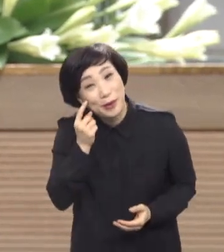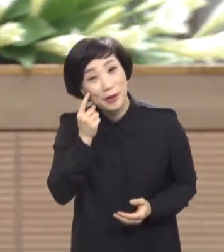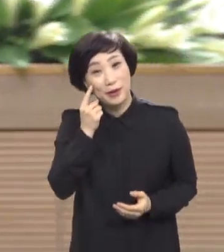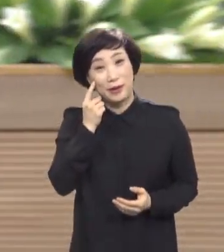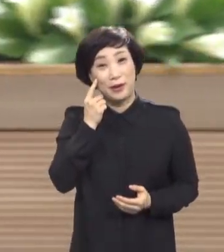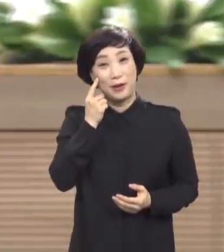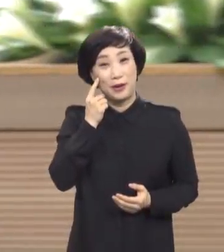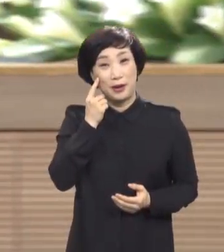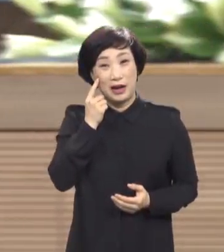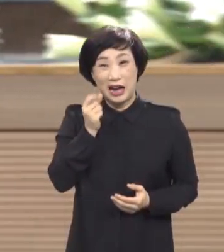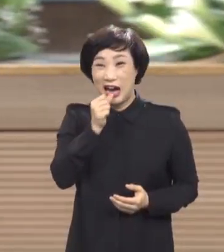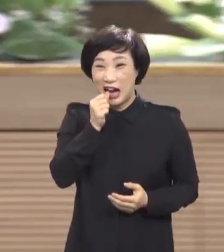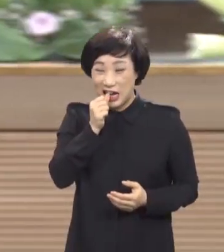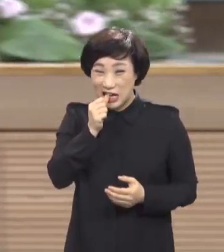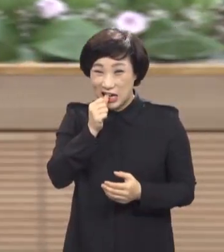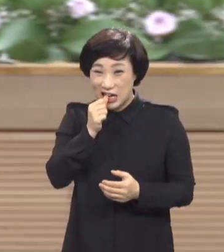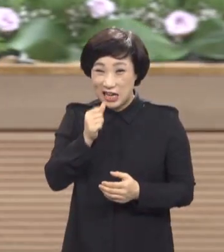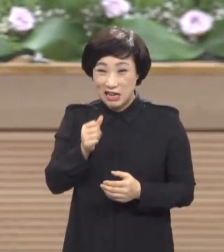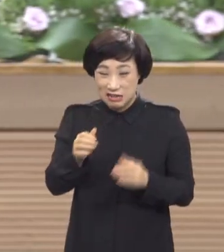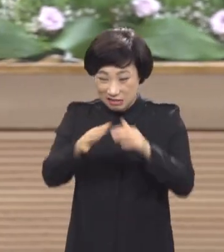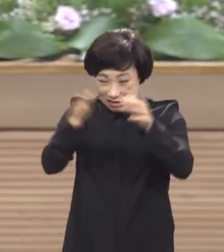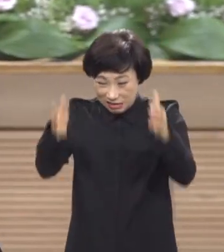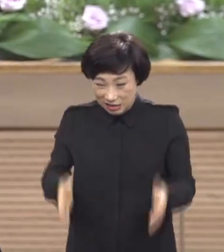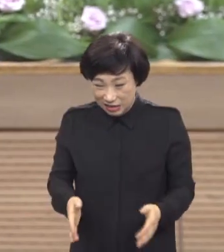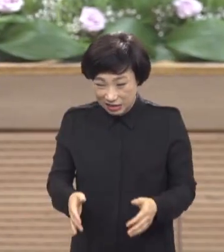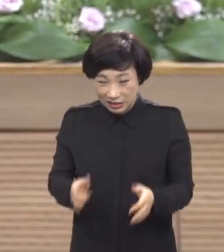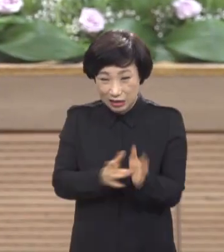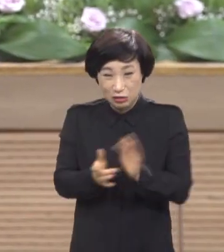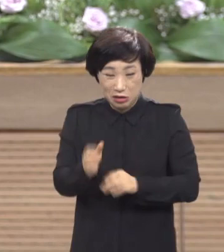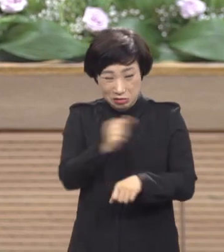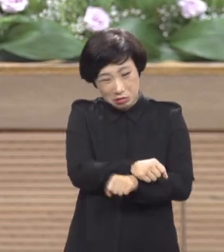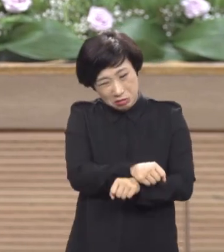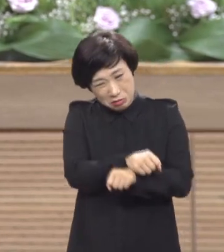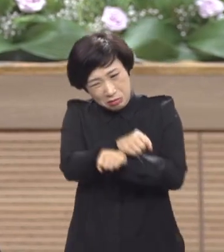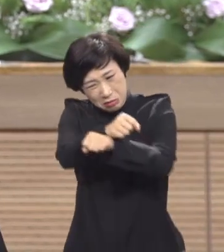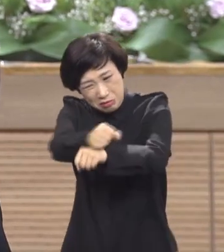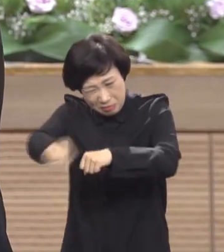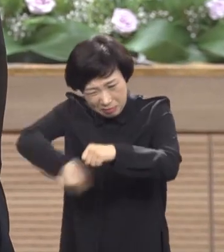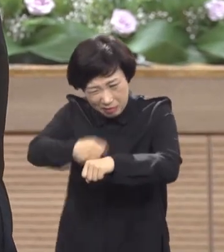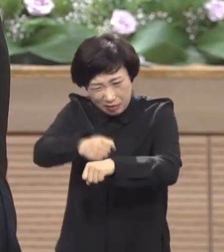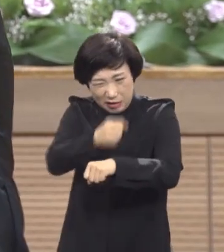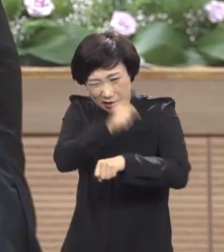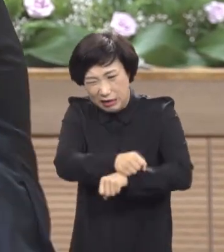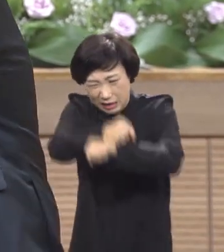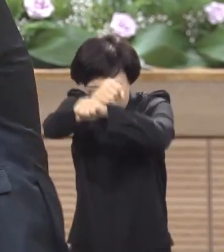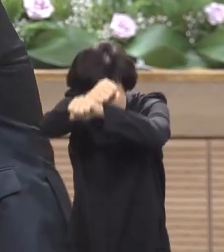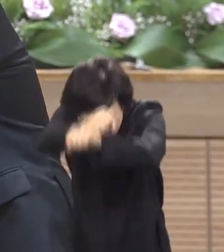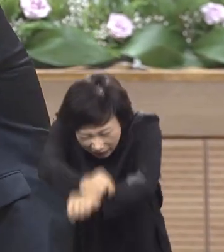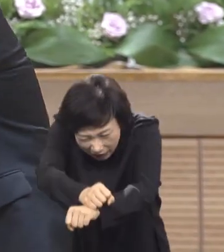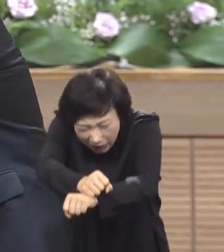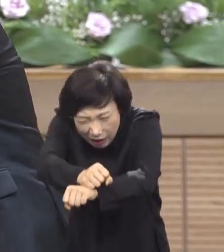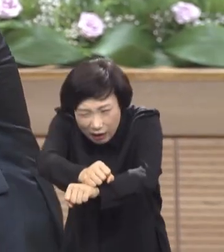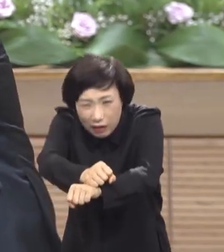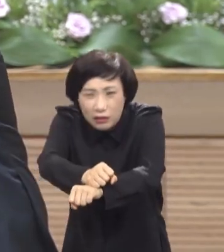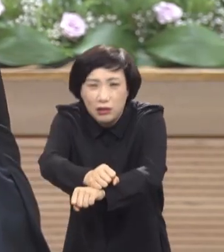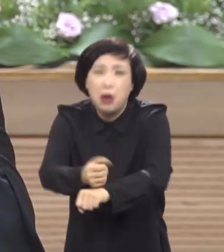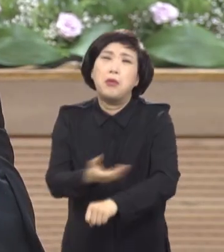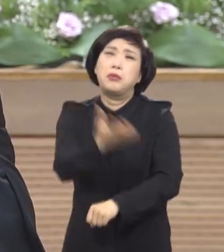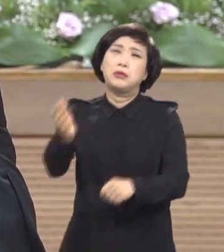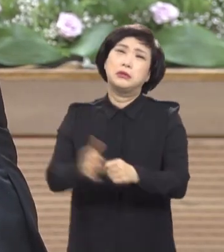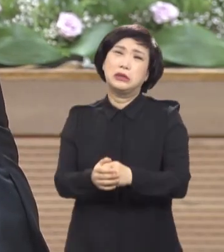샘을 두개 손 묶어놨어요 묶어놓고 채찍으로 때린다고 해보세요